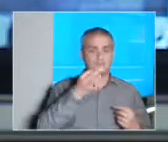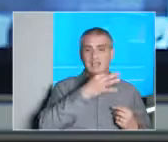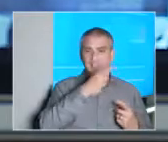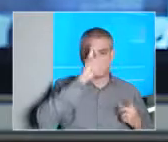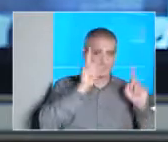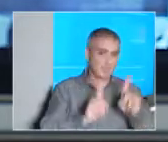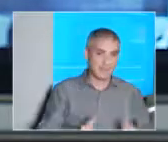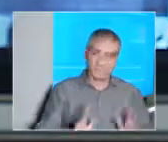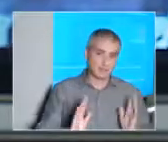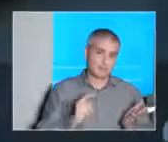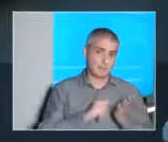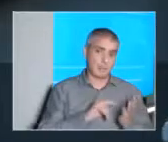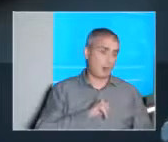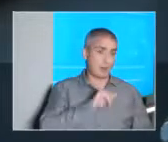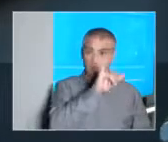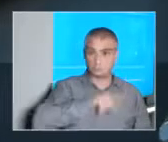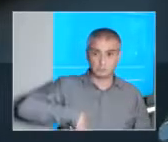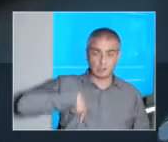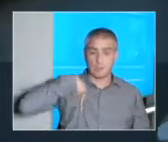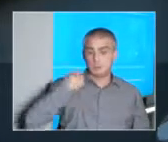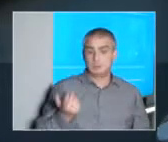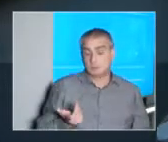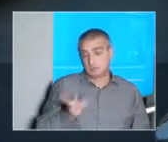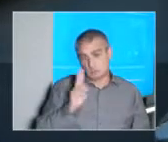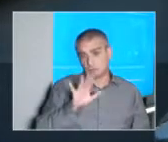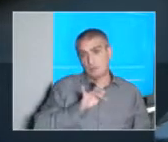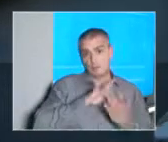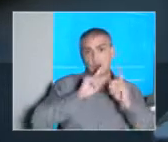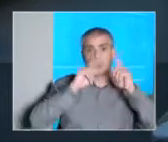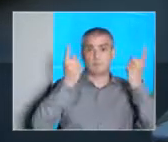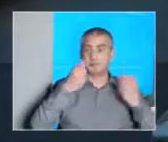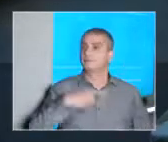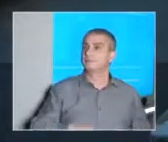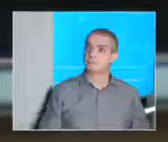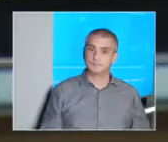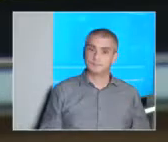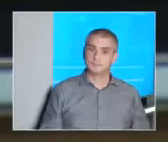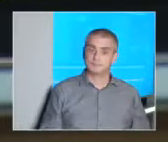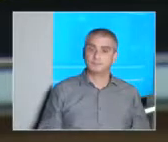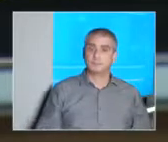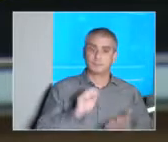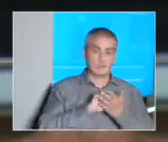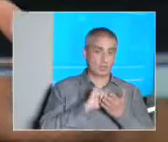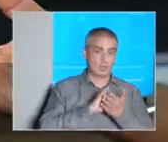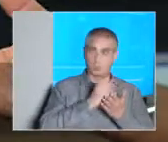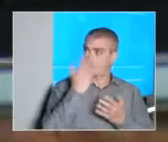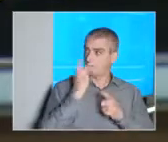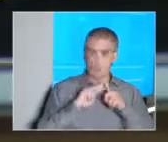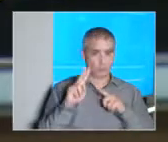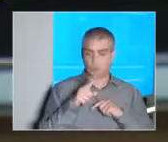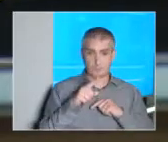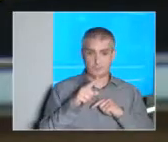ולא מול רודוס, כי לטוס הרבה זמן, אפשר גם למקומות אחרים. אתה יודע שניו יורק טיימס לפני